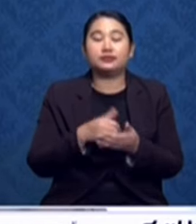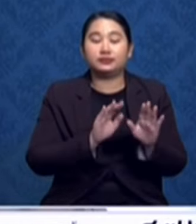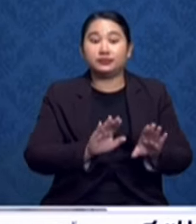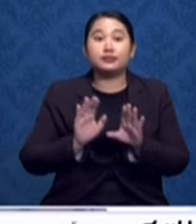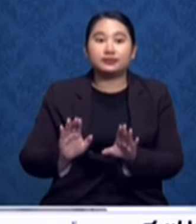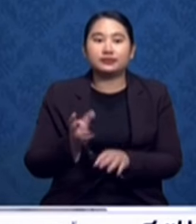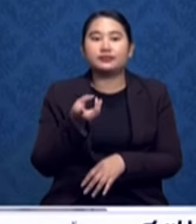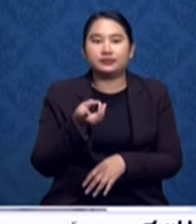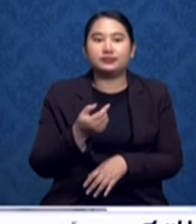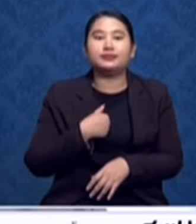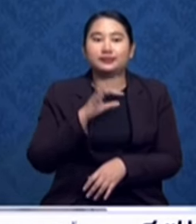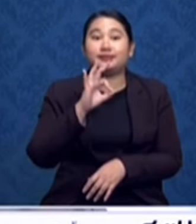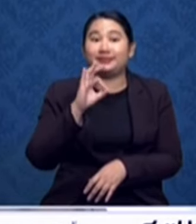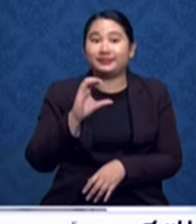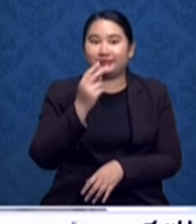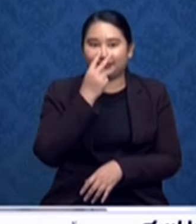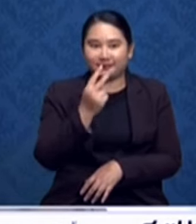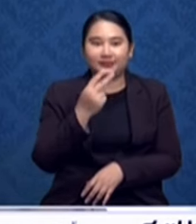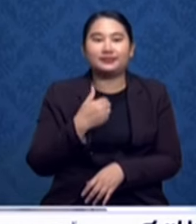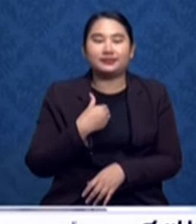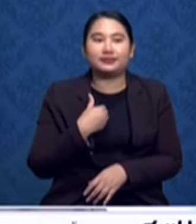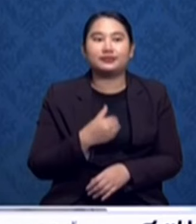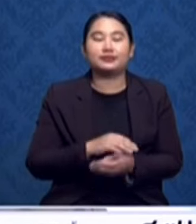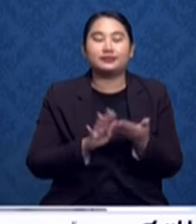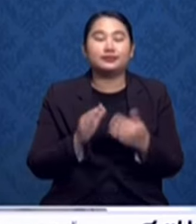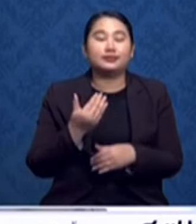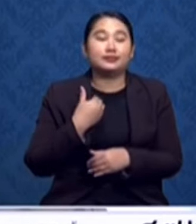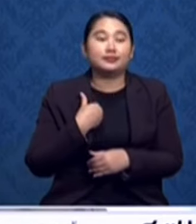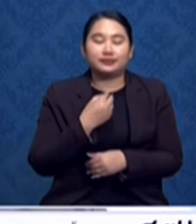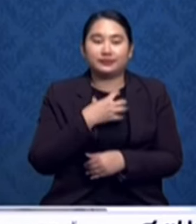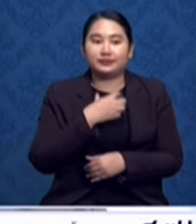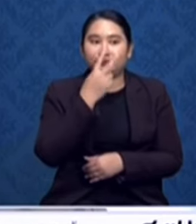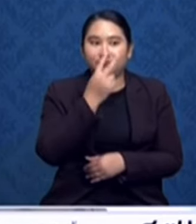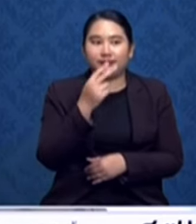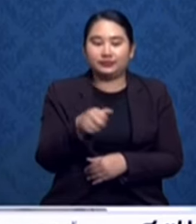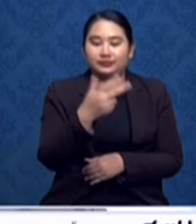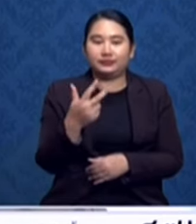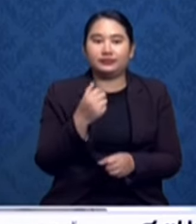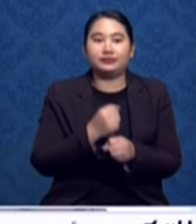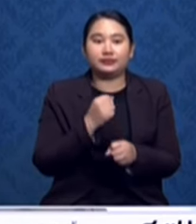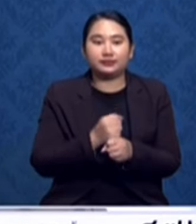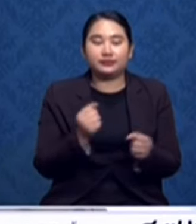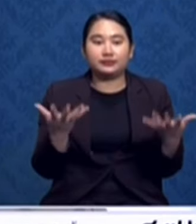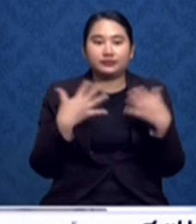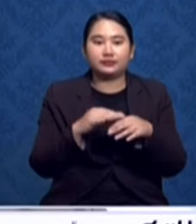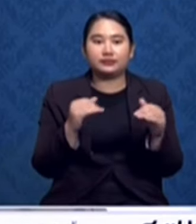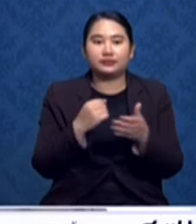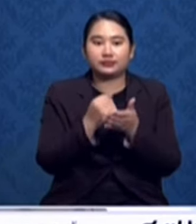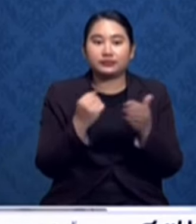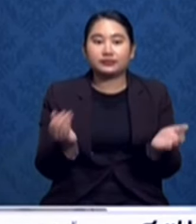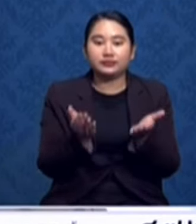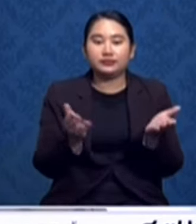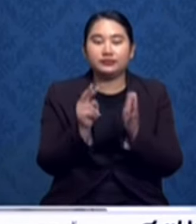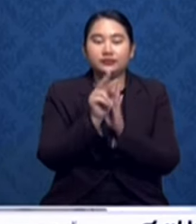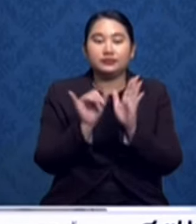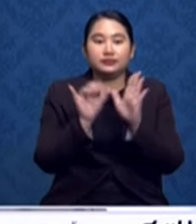ก็แค่เป็นแฟนรายการคนนึงที่บังเอิญมาเป็นผู้แทนแล้วก็อยากเห็นไทย PBS มีส่วนร่วมในการช่วยขับเคลื่อนนโยบายของรัฐ